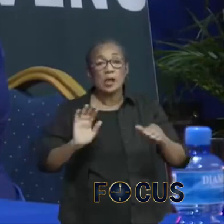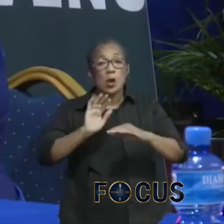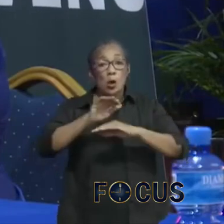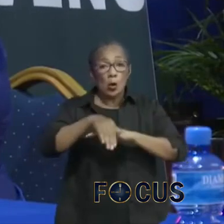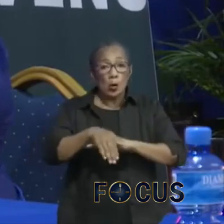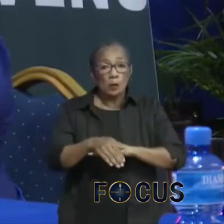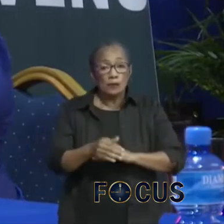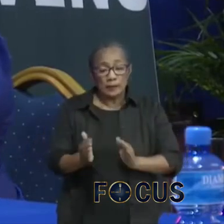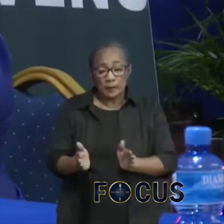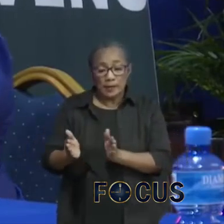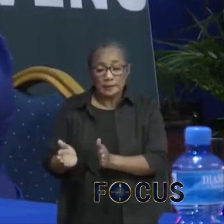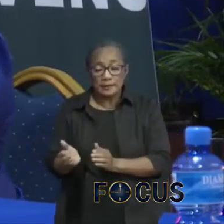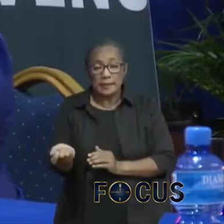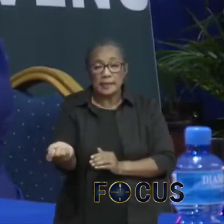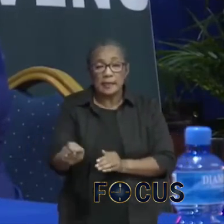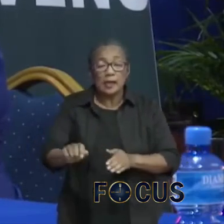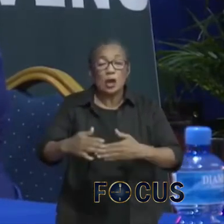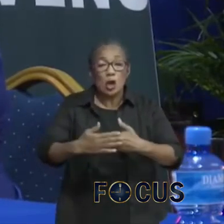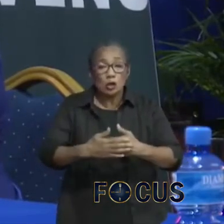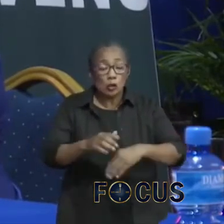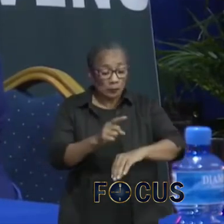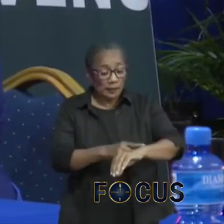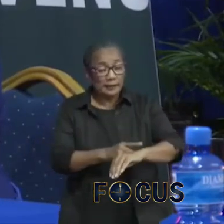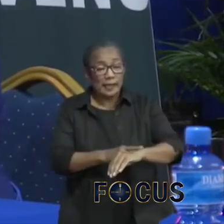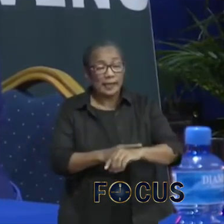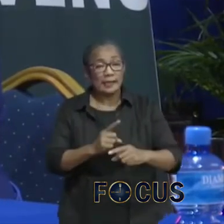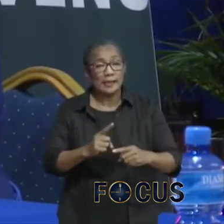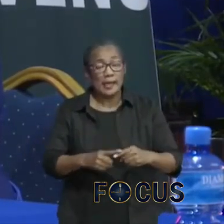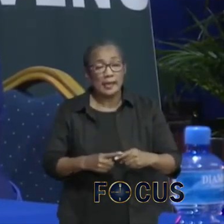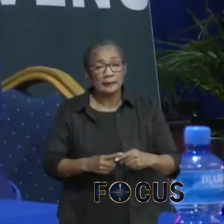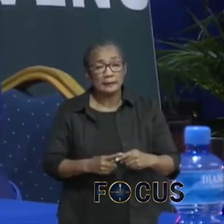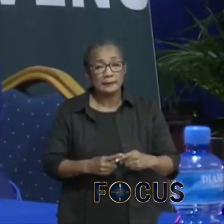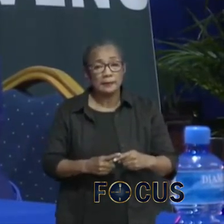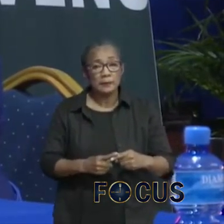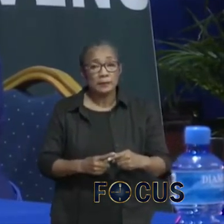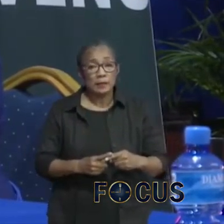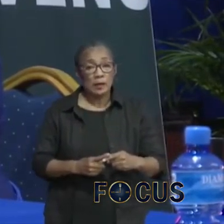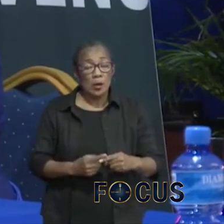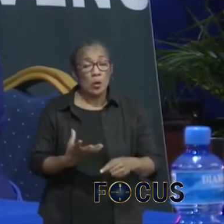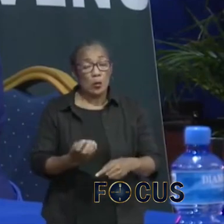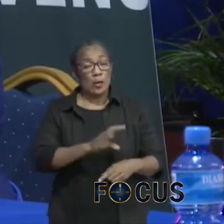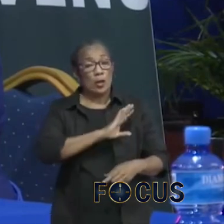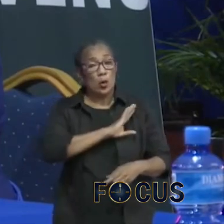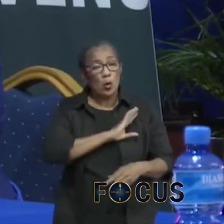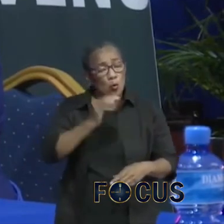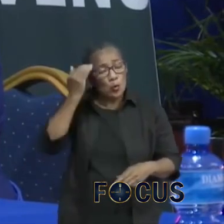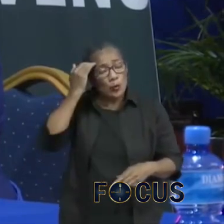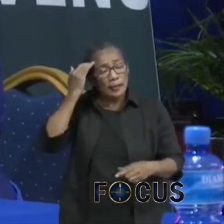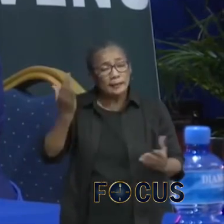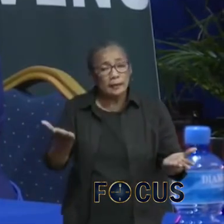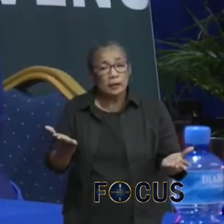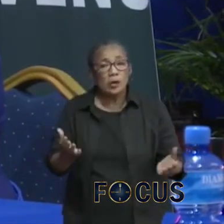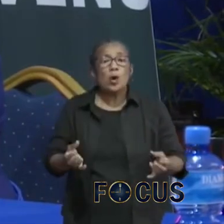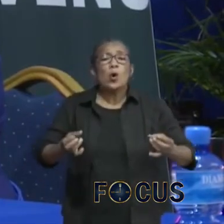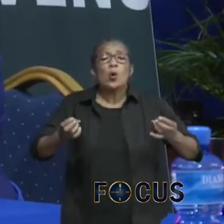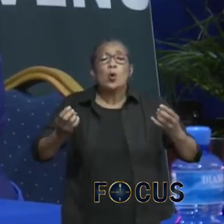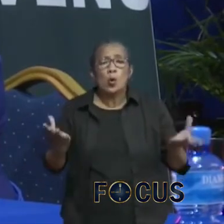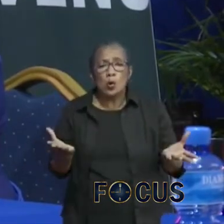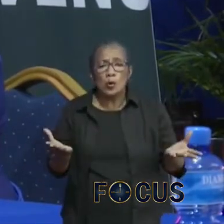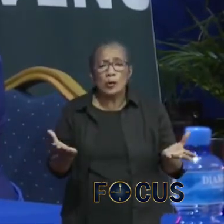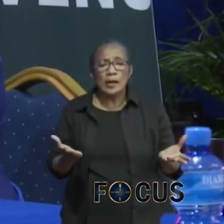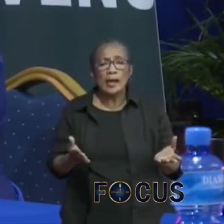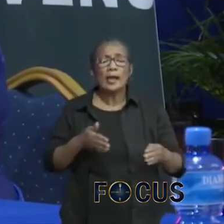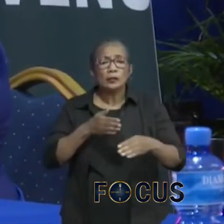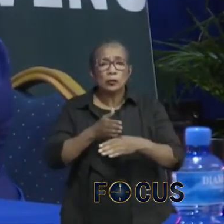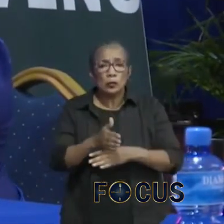partiële lockdown, de tijden. En zij willen natuurlijk ook wel weten hoe het zal staan